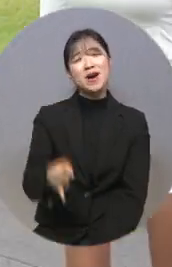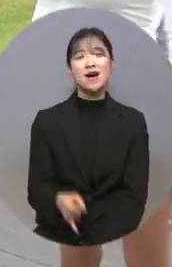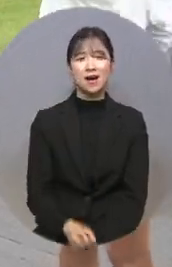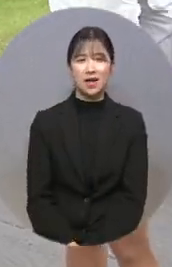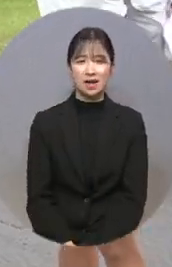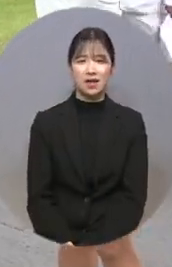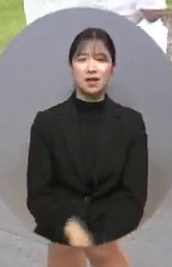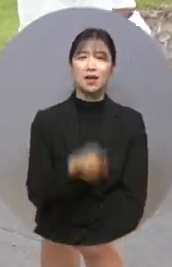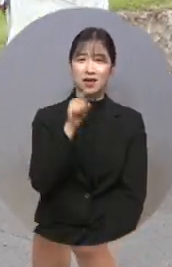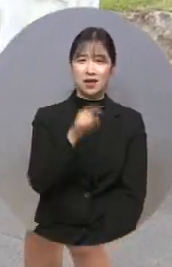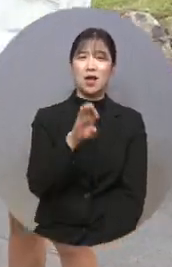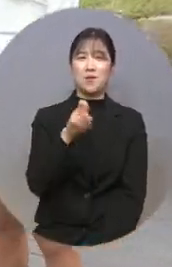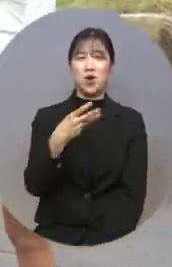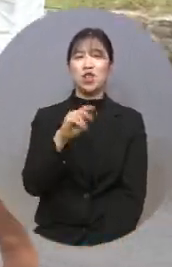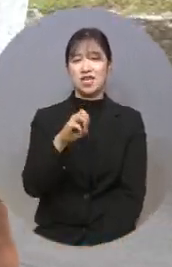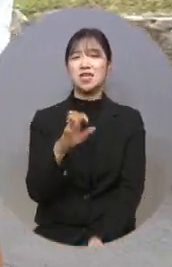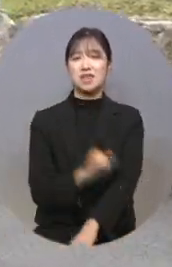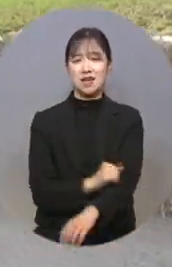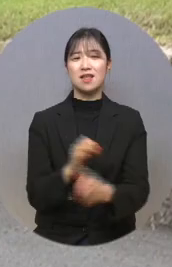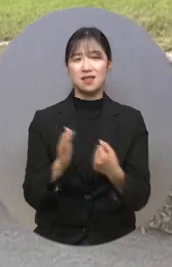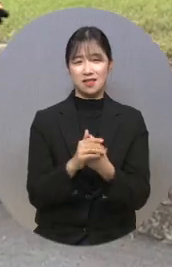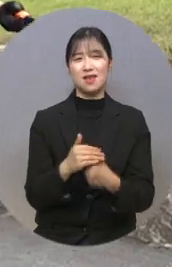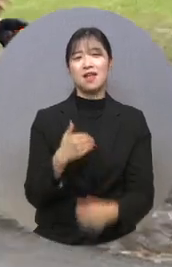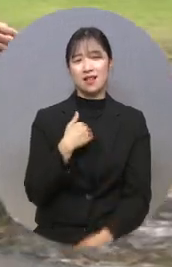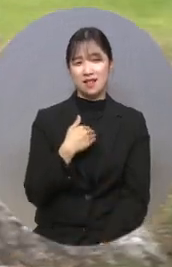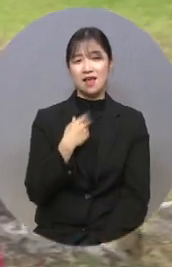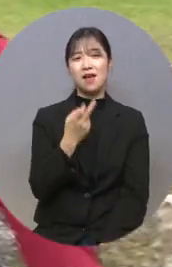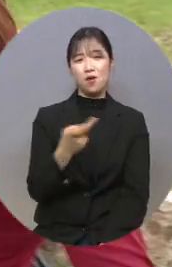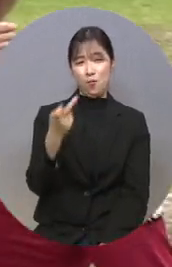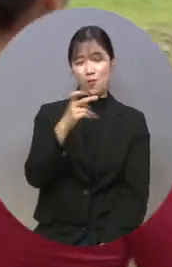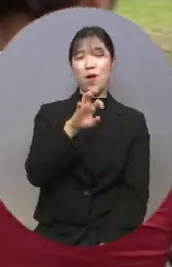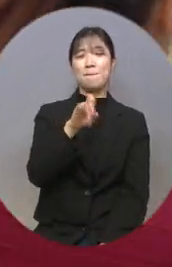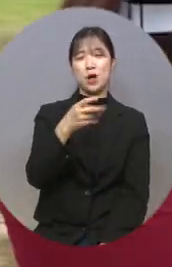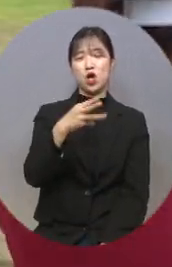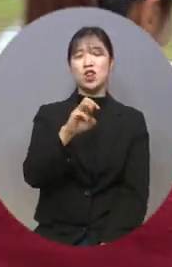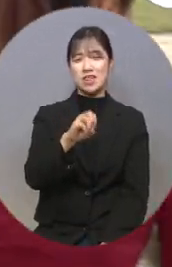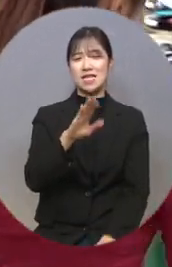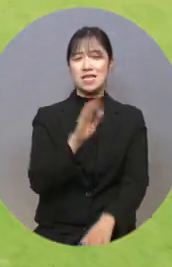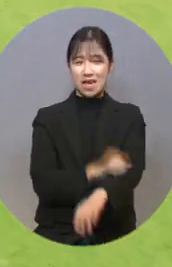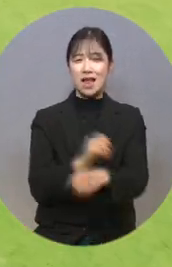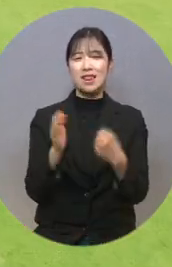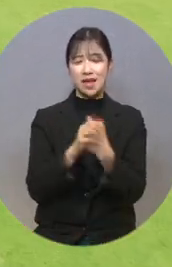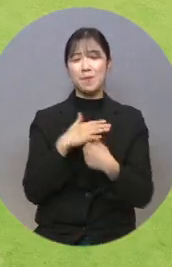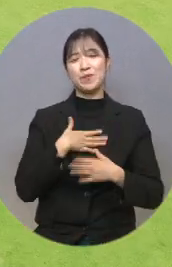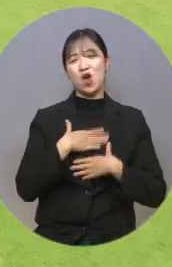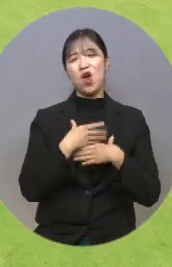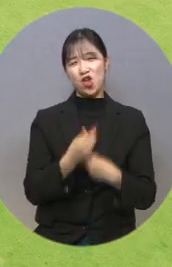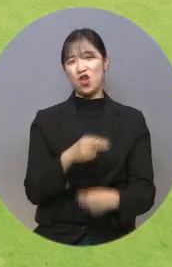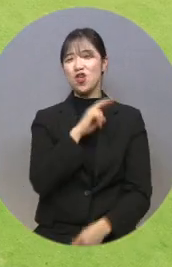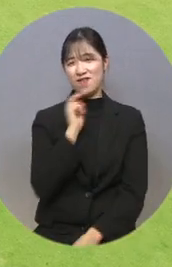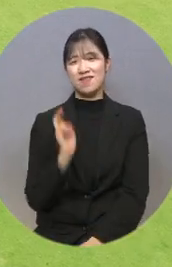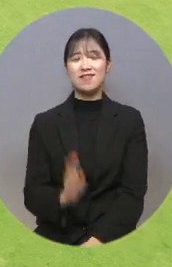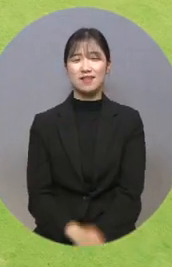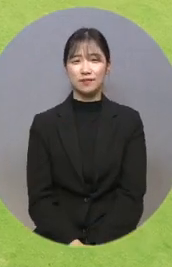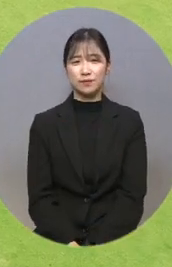오빠가 퍼팅 잘하니까 저는 오늘 오빠가 퍼팅을 잘하니까 편하게 치려고 합니다, 양.